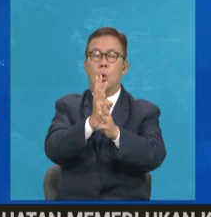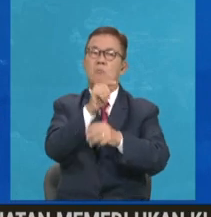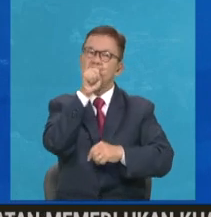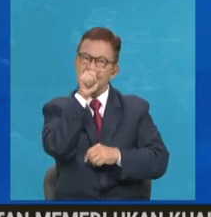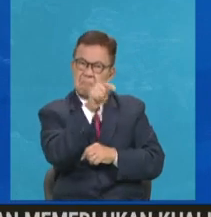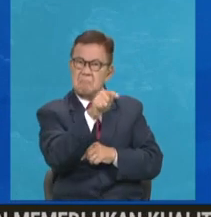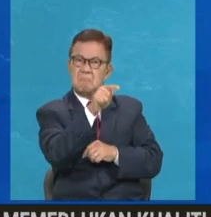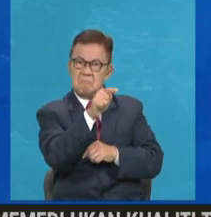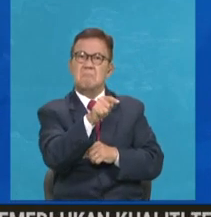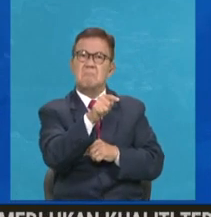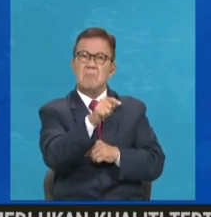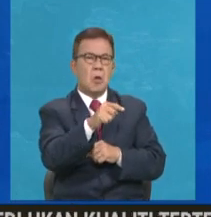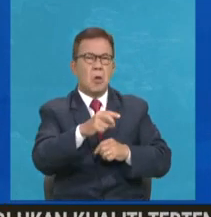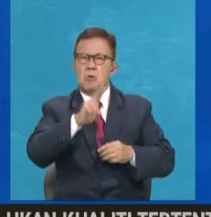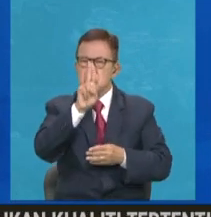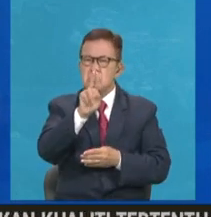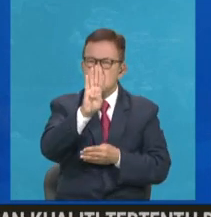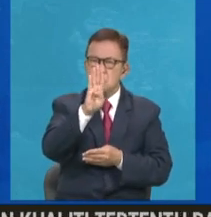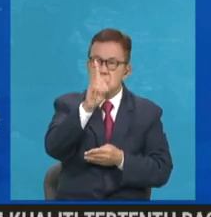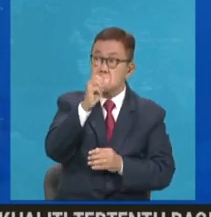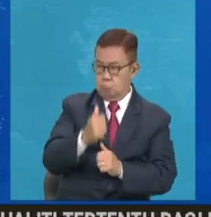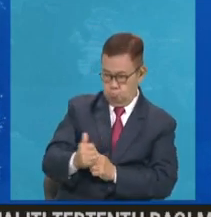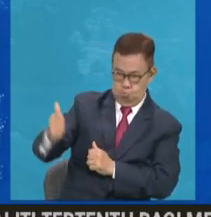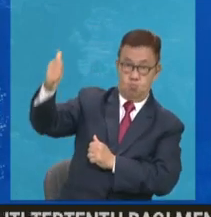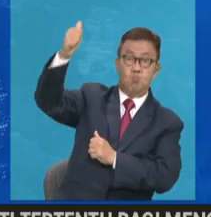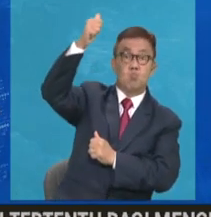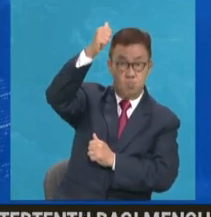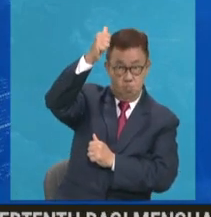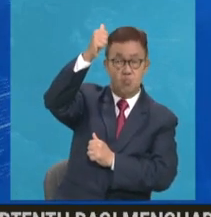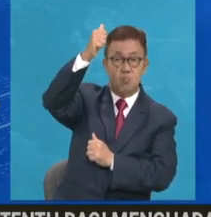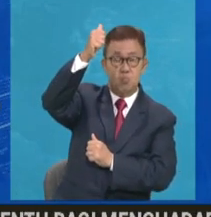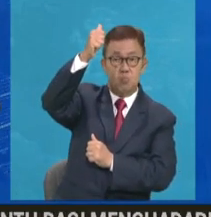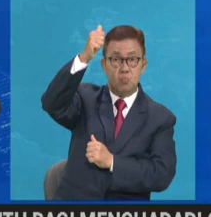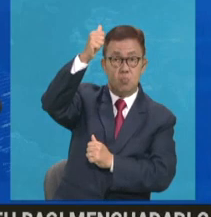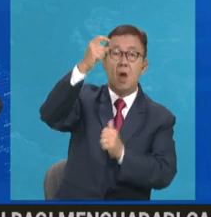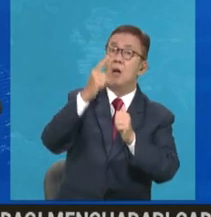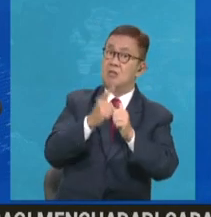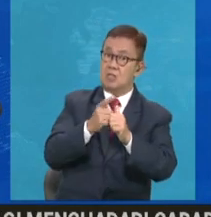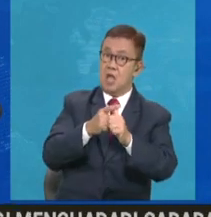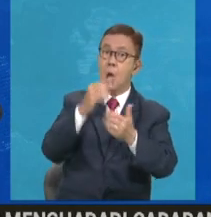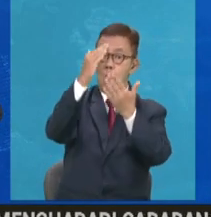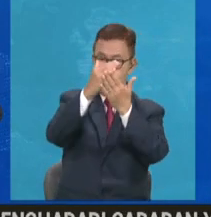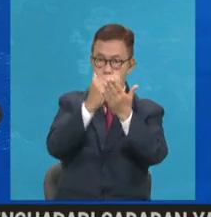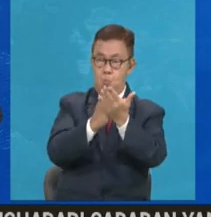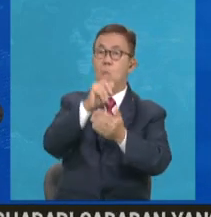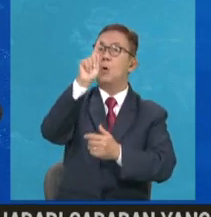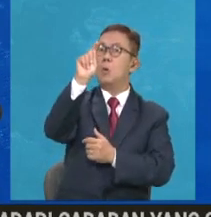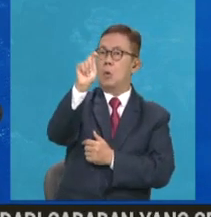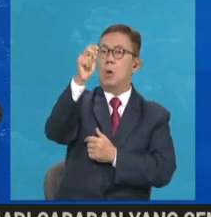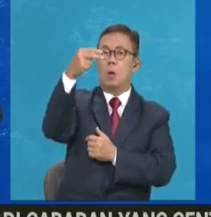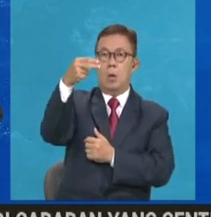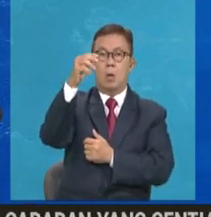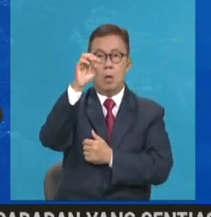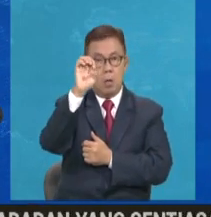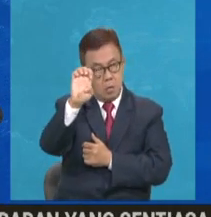merupakan kedudukan tertinggi ubd sertakan ini berbanding ketika pertama kali memasuki kedudukan TNI kedudukan